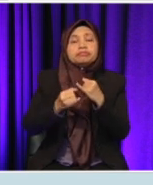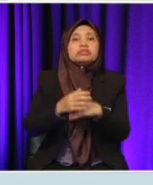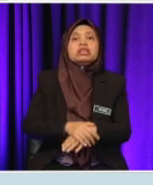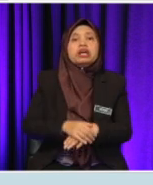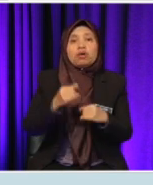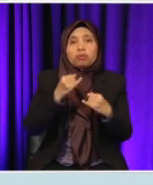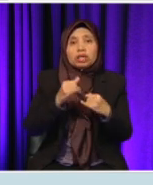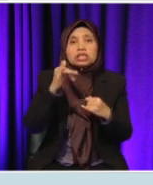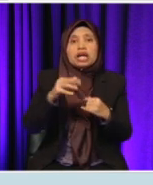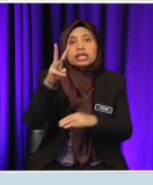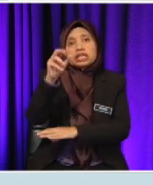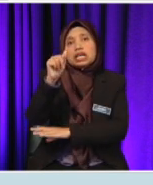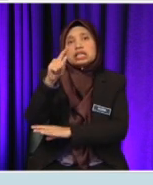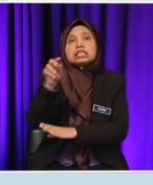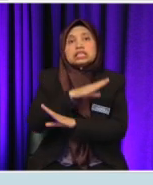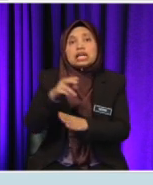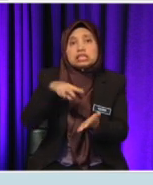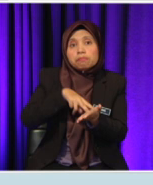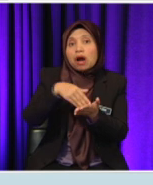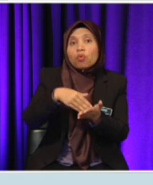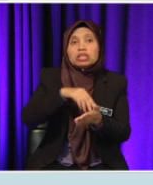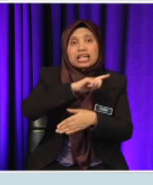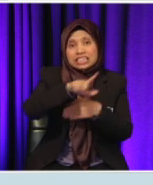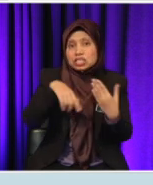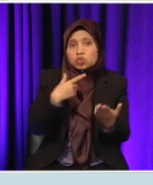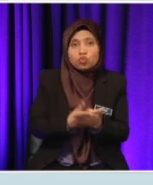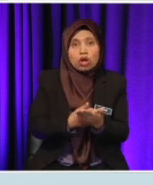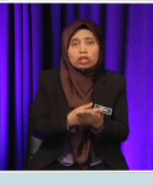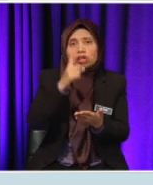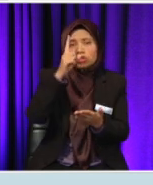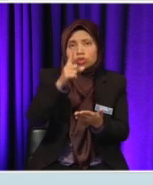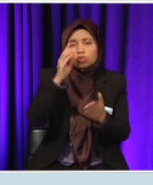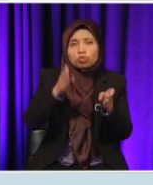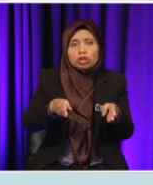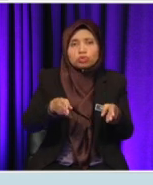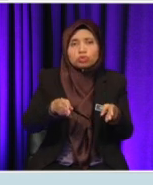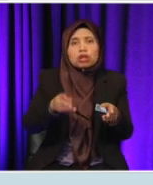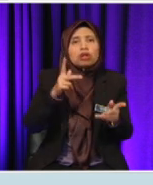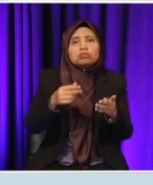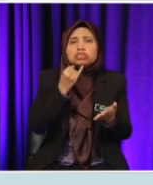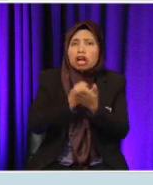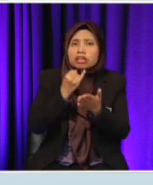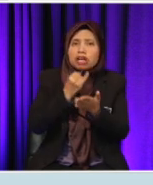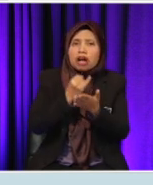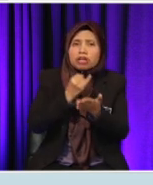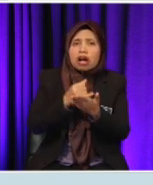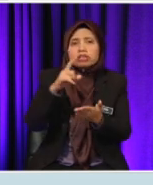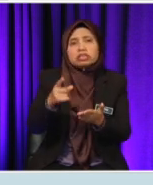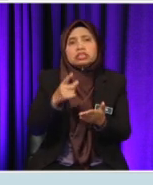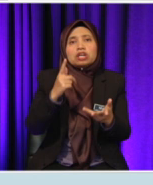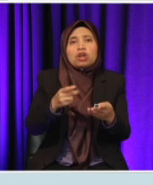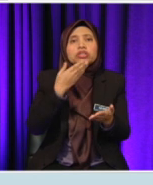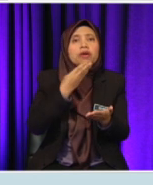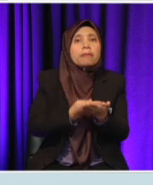watak yang tidak dibangunkan secara keseluruhan kalau semua itu diberi peranan sehat sajalah kalau baik dia baik